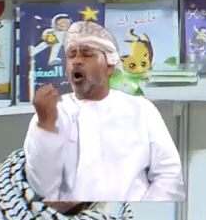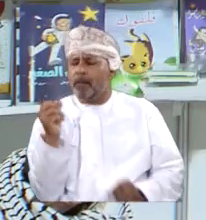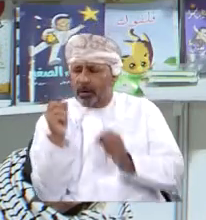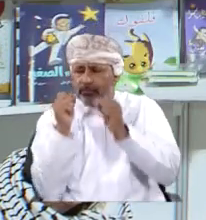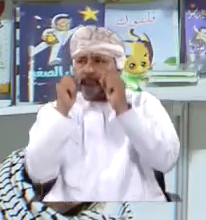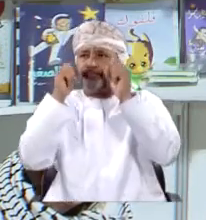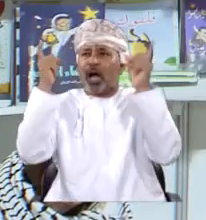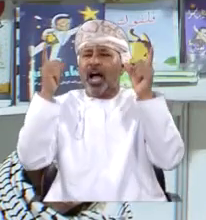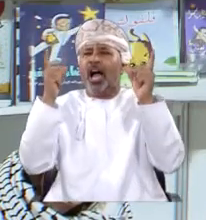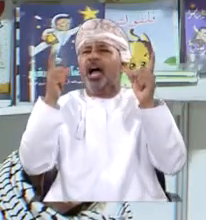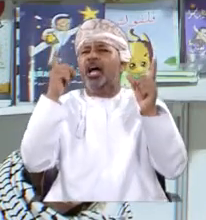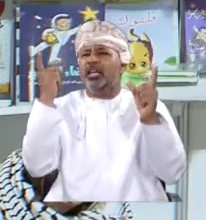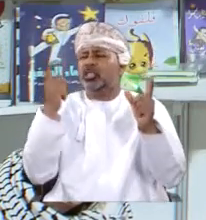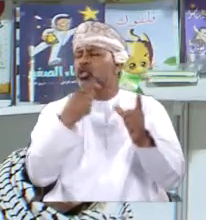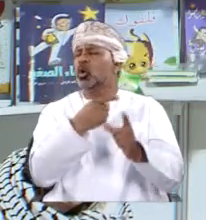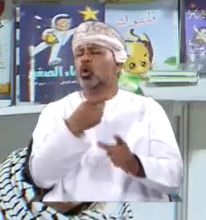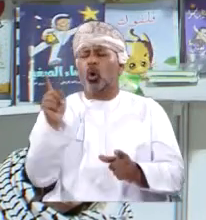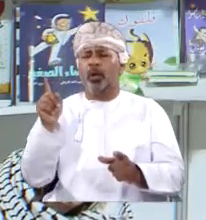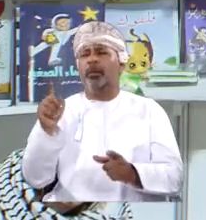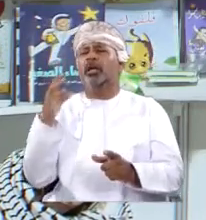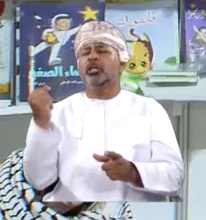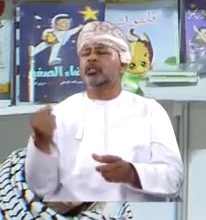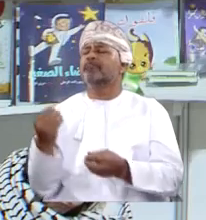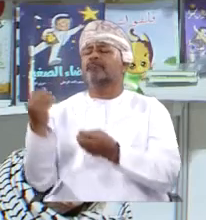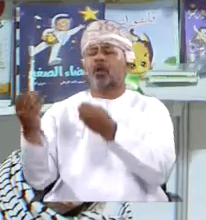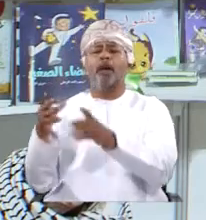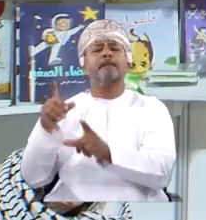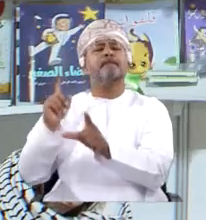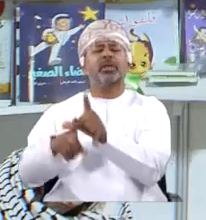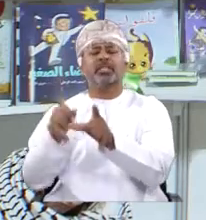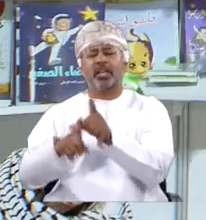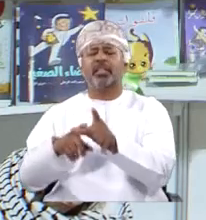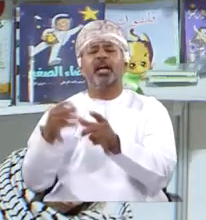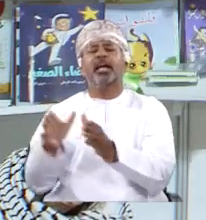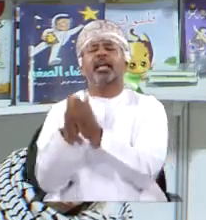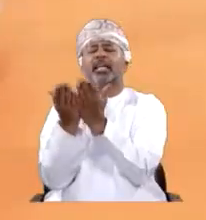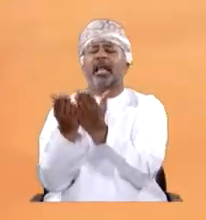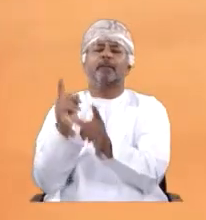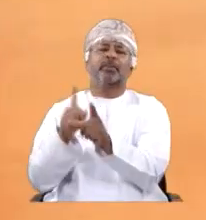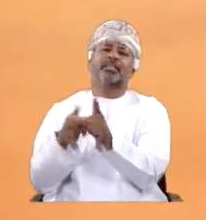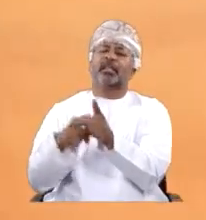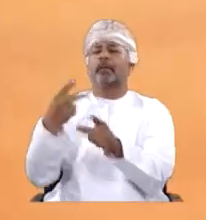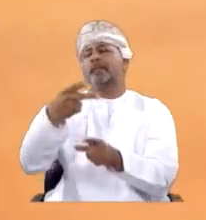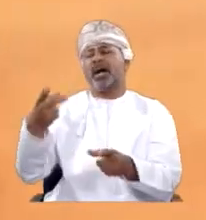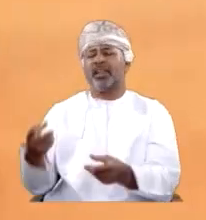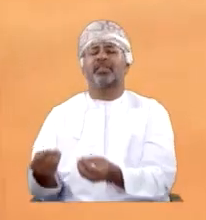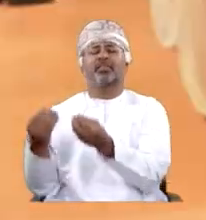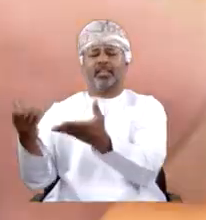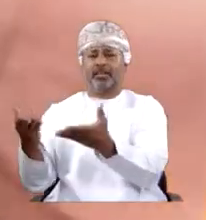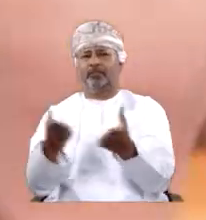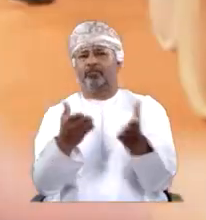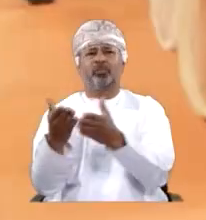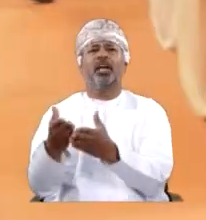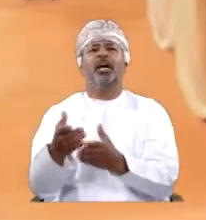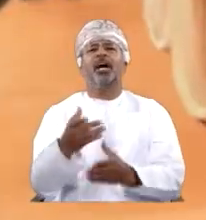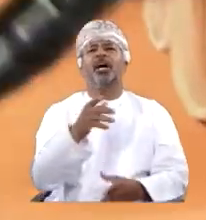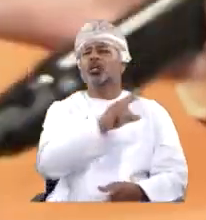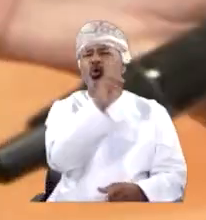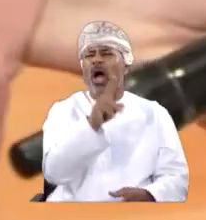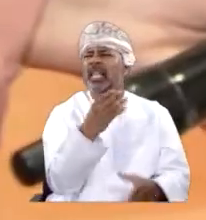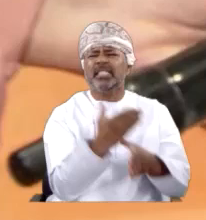قليلا الشمعة الكبيرة التي تضيء دائما في مسقط بكتاب مسقط. ليش اخترت هذا